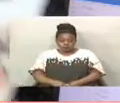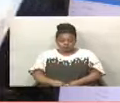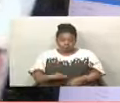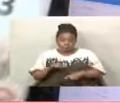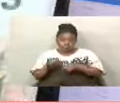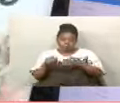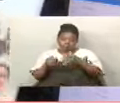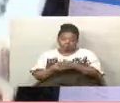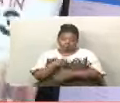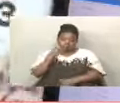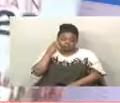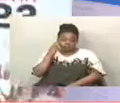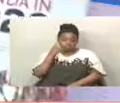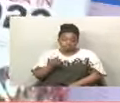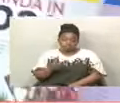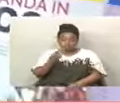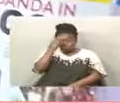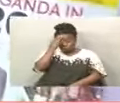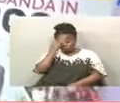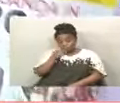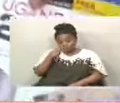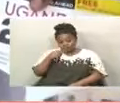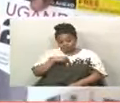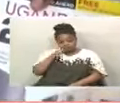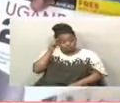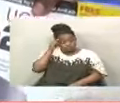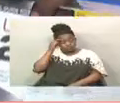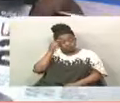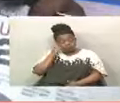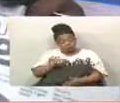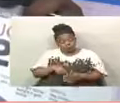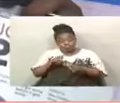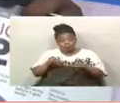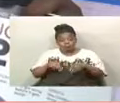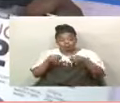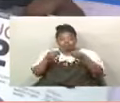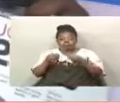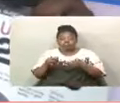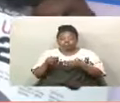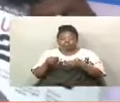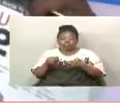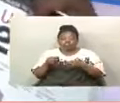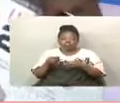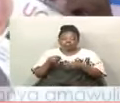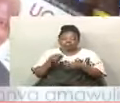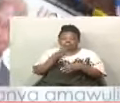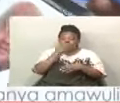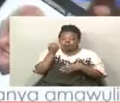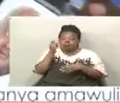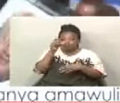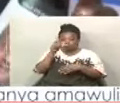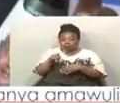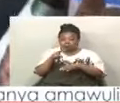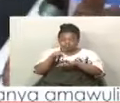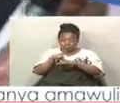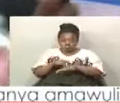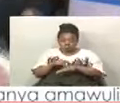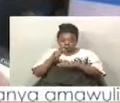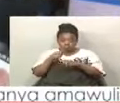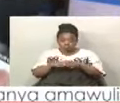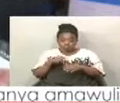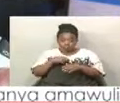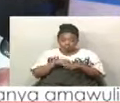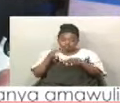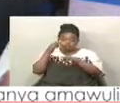kwa chinze suvila antikano katabu chekawa singa ku kubyo mtu kuyimira onagamba nze